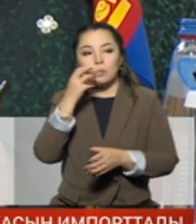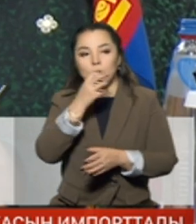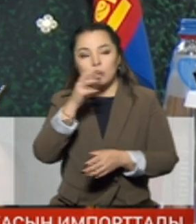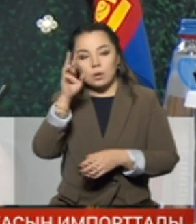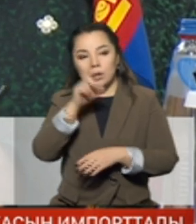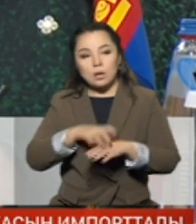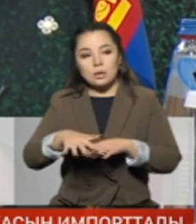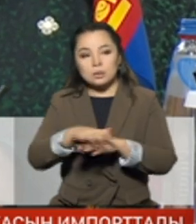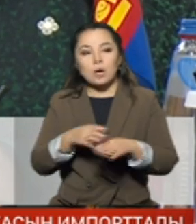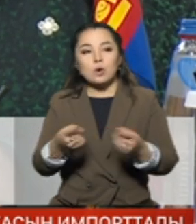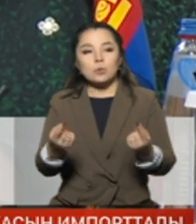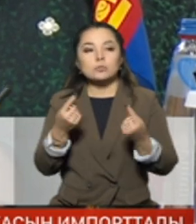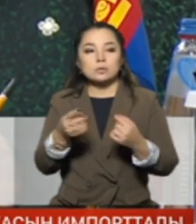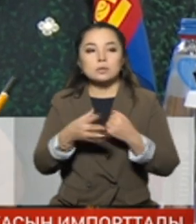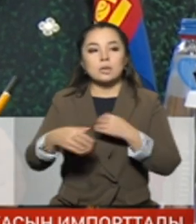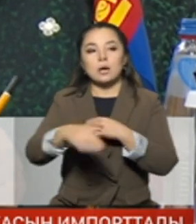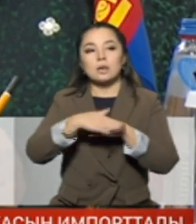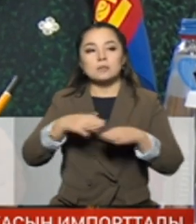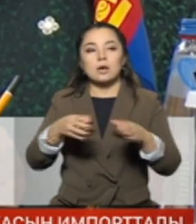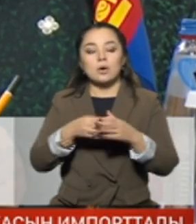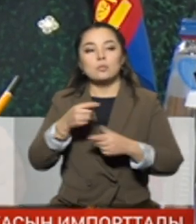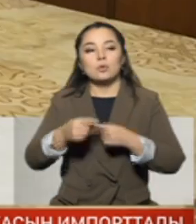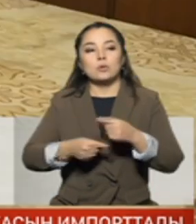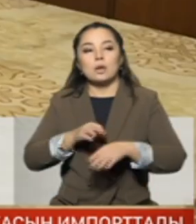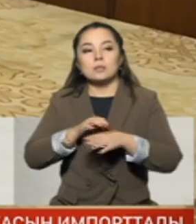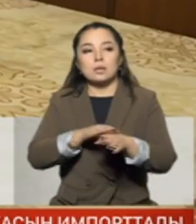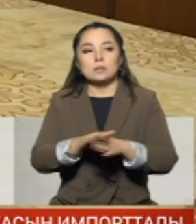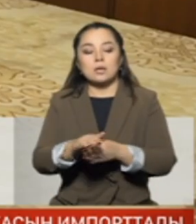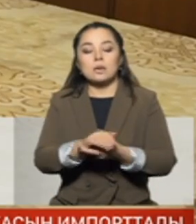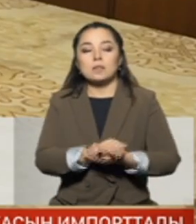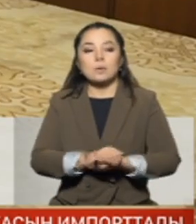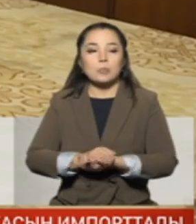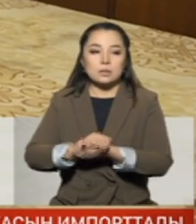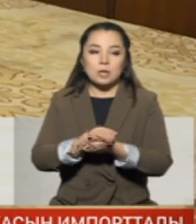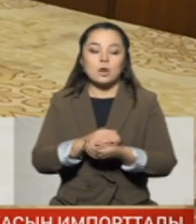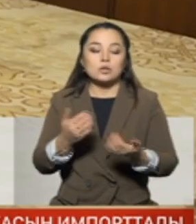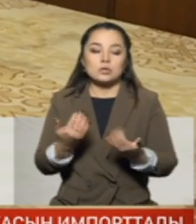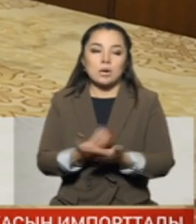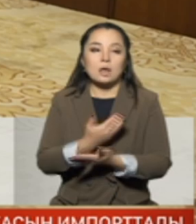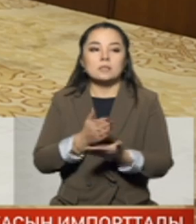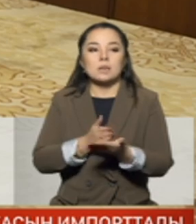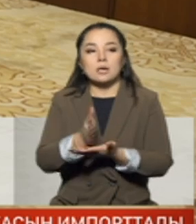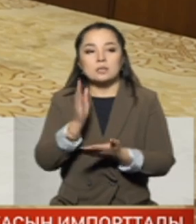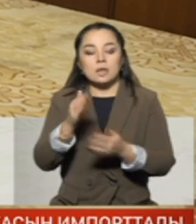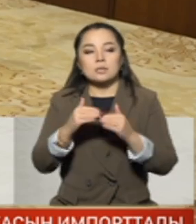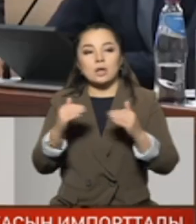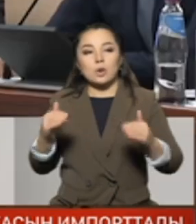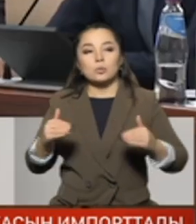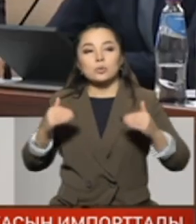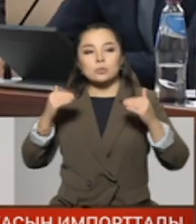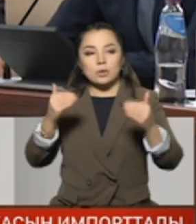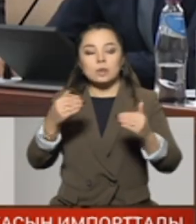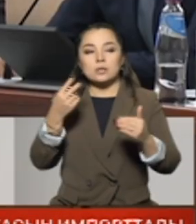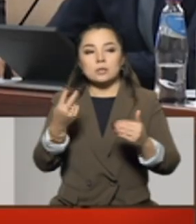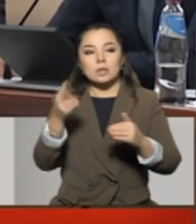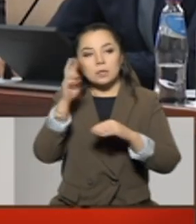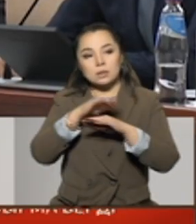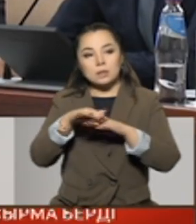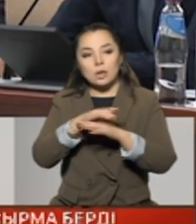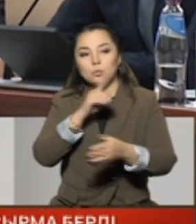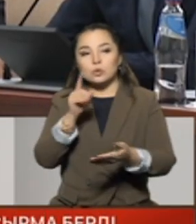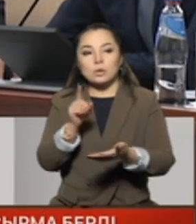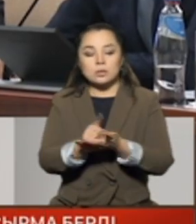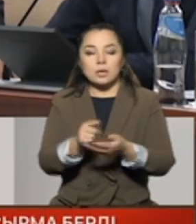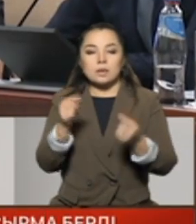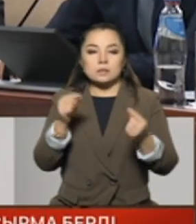халықтары ұлы дала өркениетінің мұрагерлері. Ынтымақтастықты жаңа стратегиялық деңгейге көтеру екі елдің